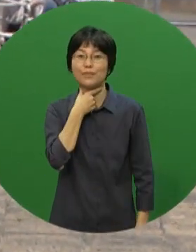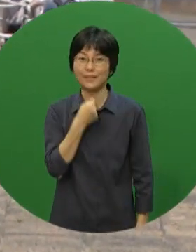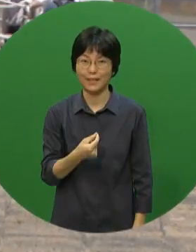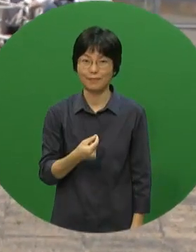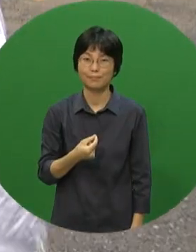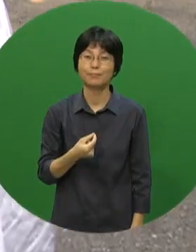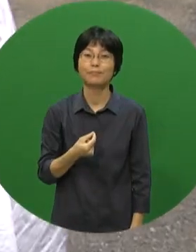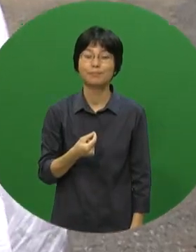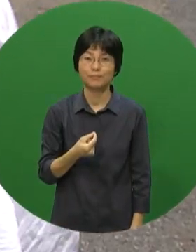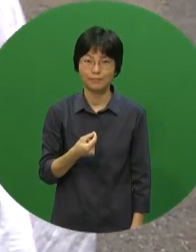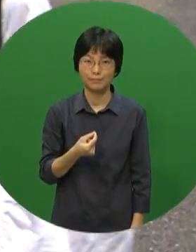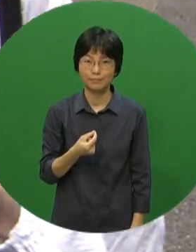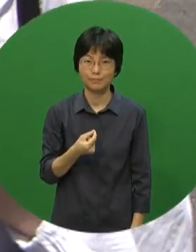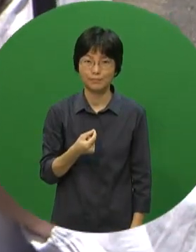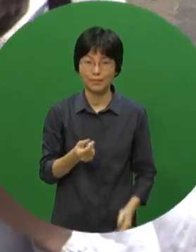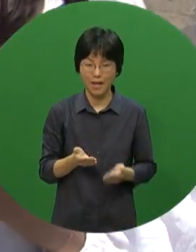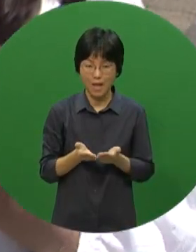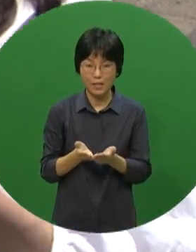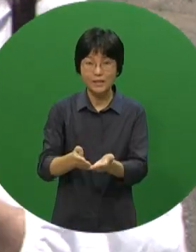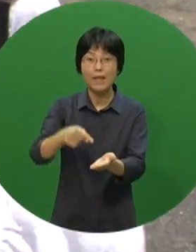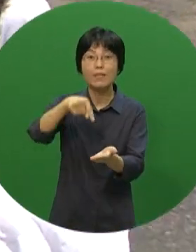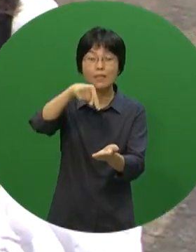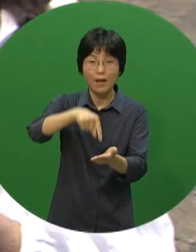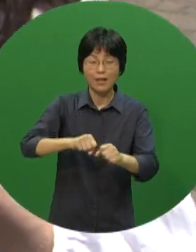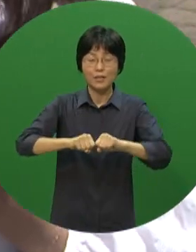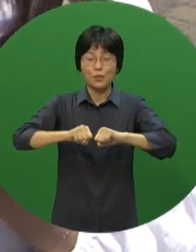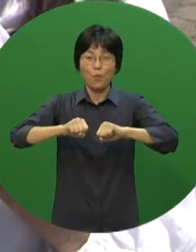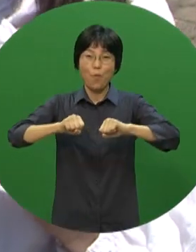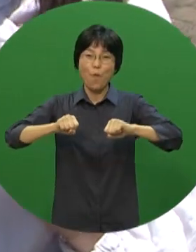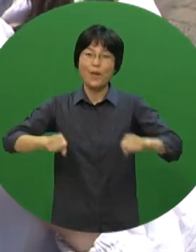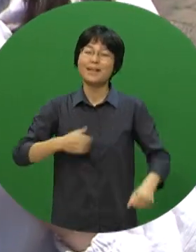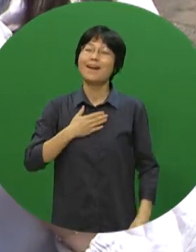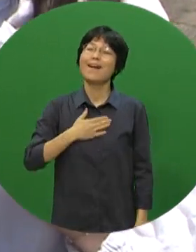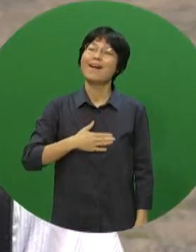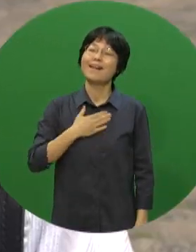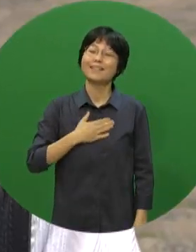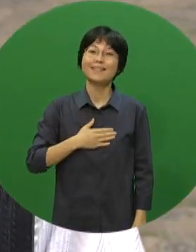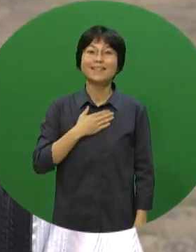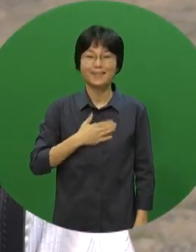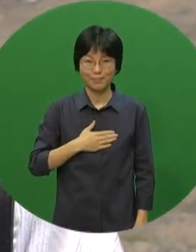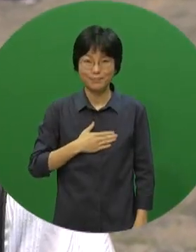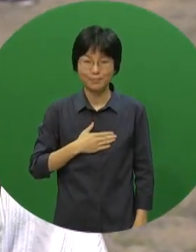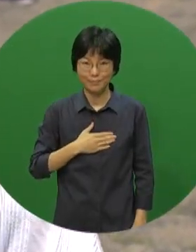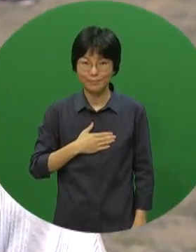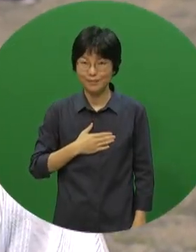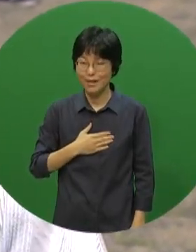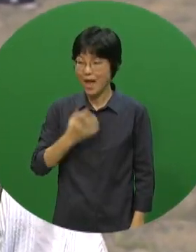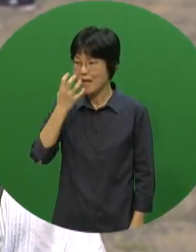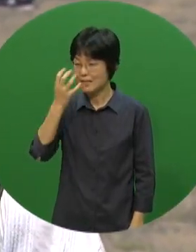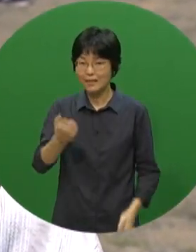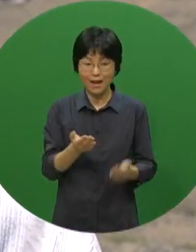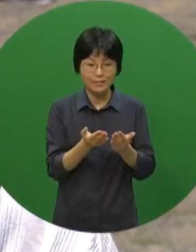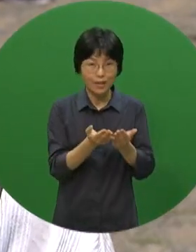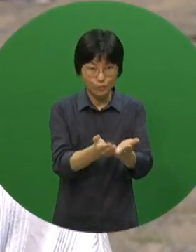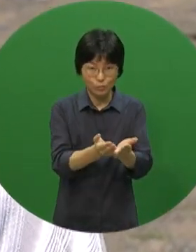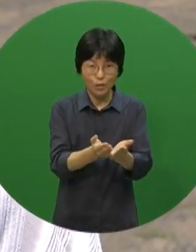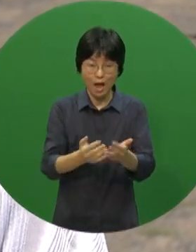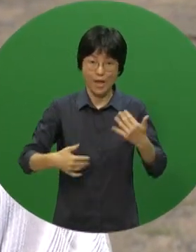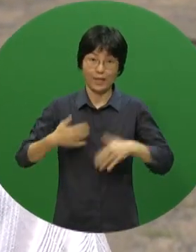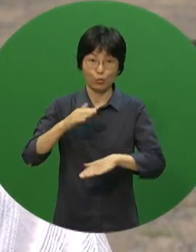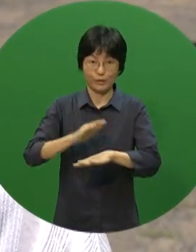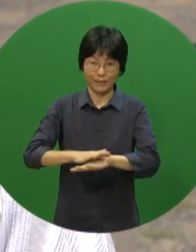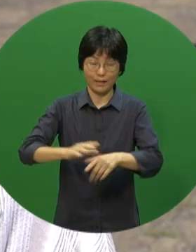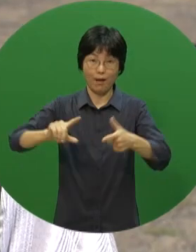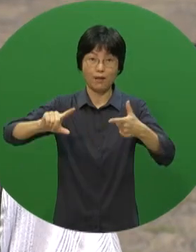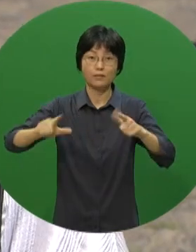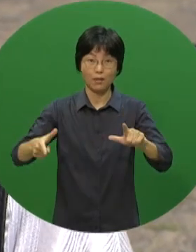期待しております。 クイーンビートルで門司港に訪れた人の感想は、 船内広いし快適だし、新幹線とか